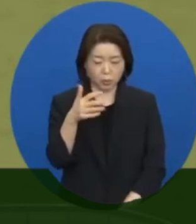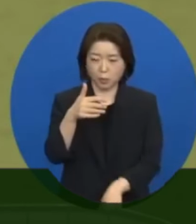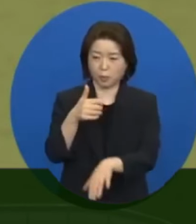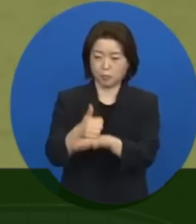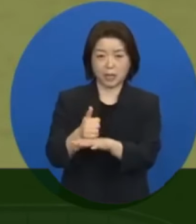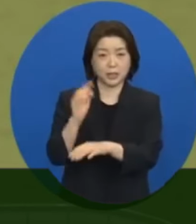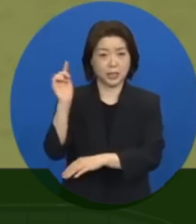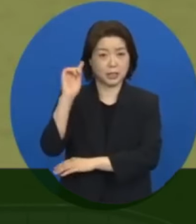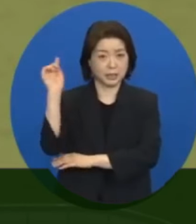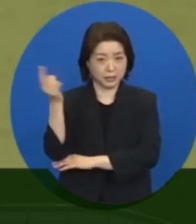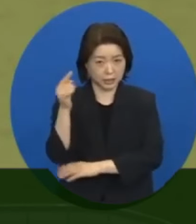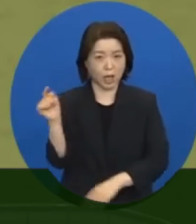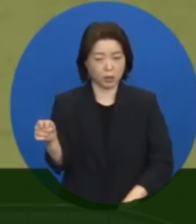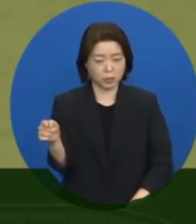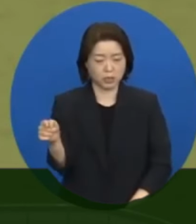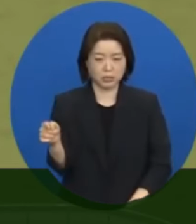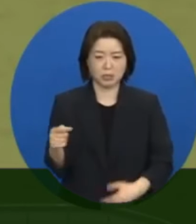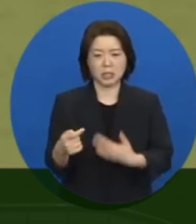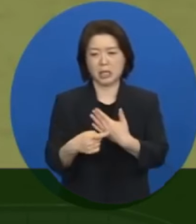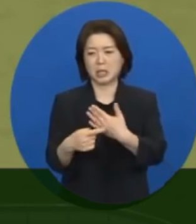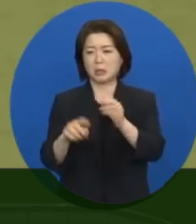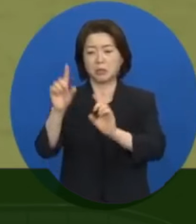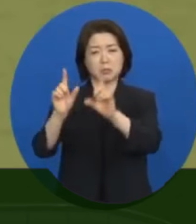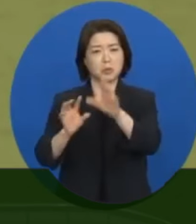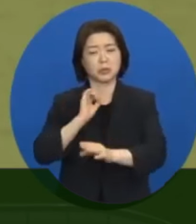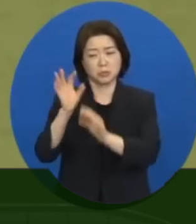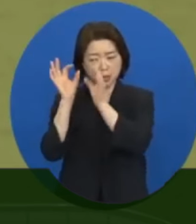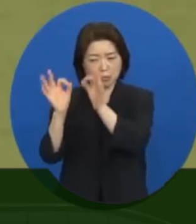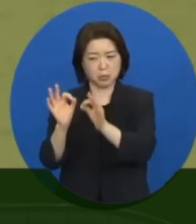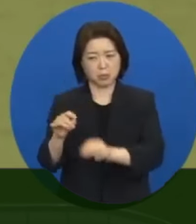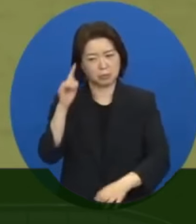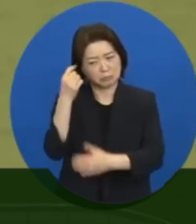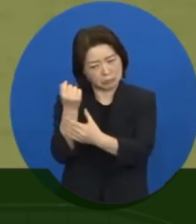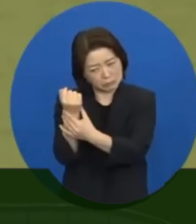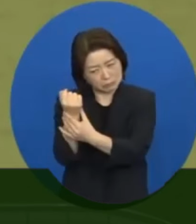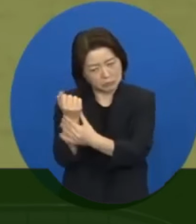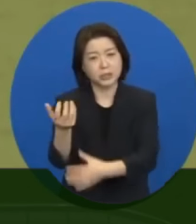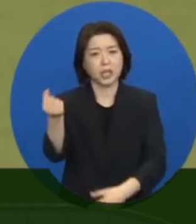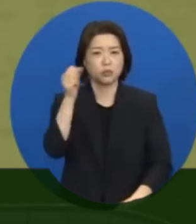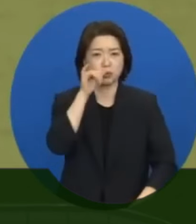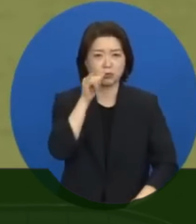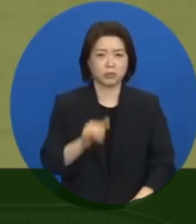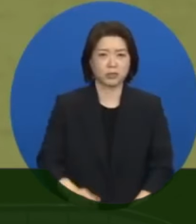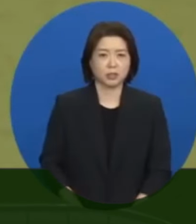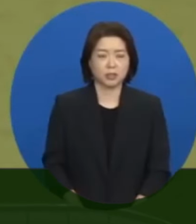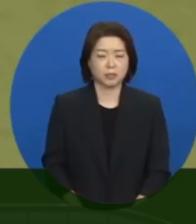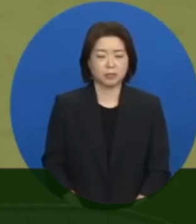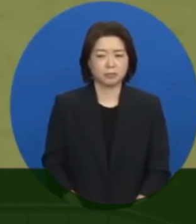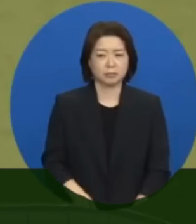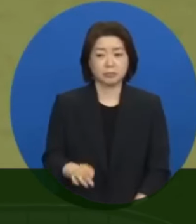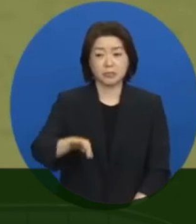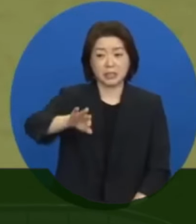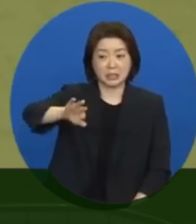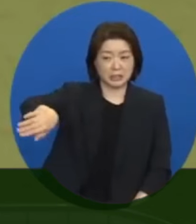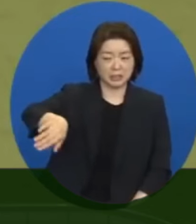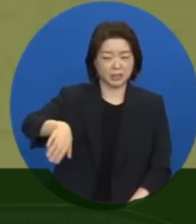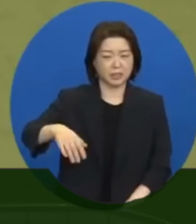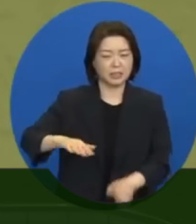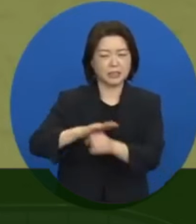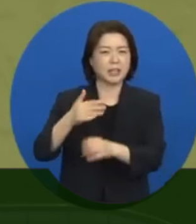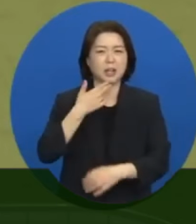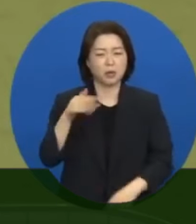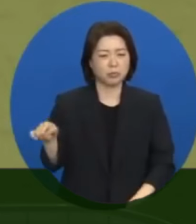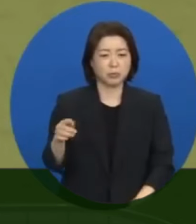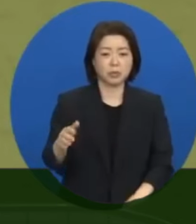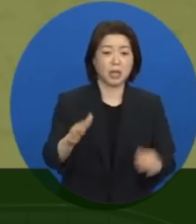아버지조차 자녀의 그냥 건수만 보고 편견을 가지고 있는 겁니다 해를 당하고 있어 엘리